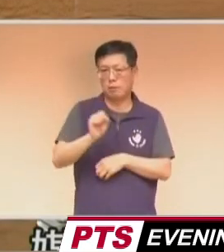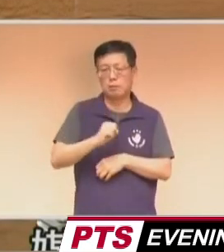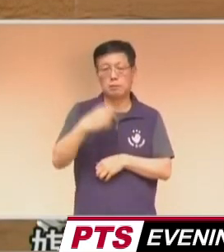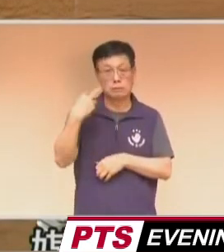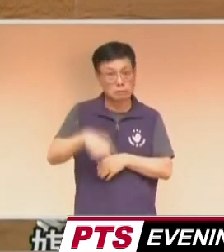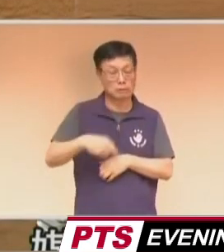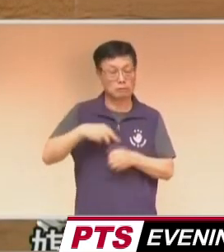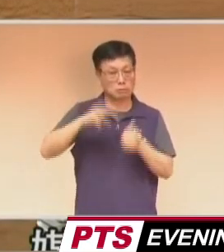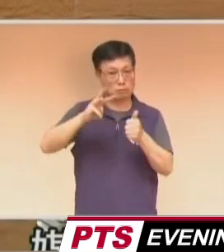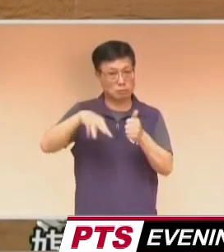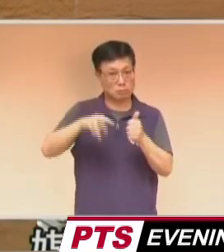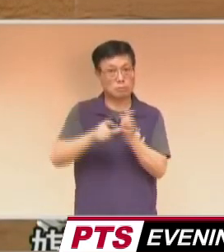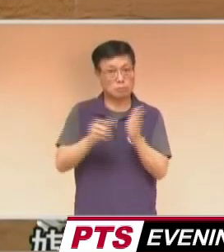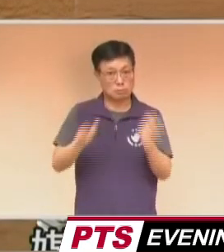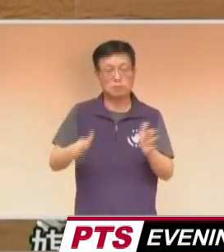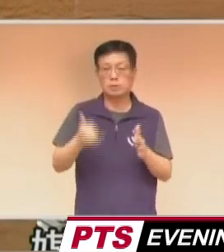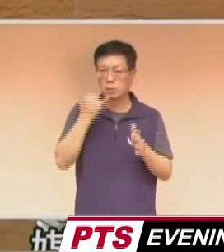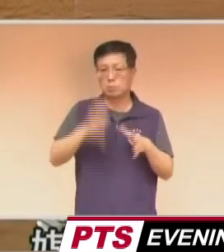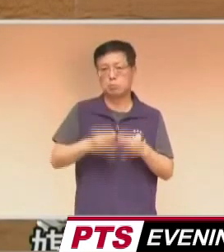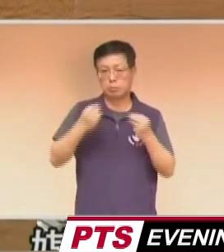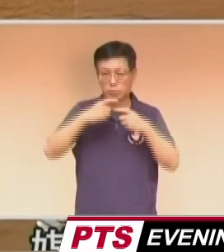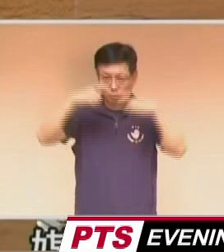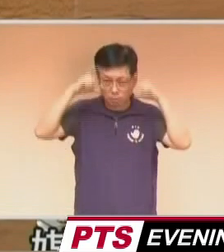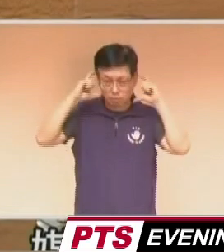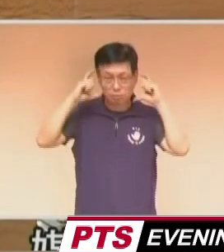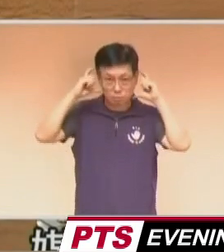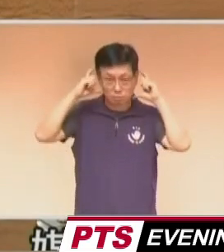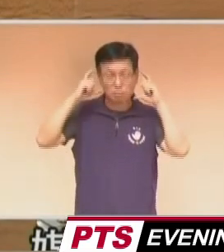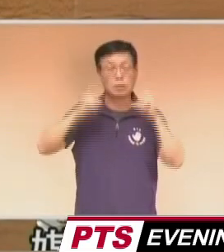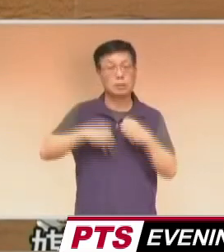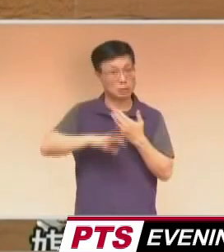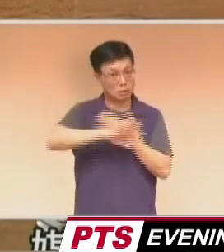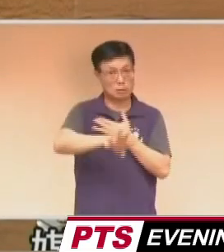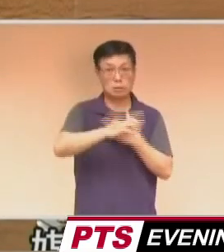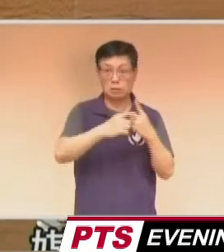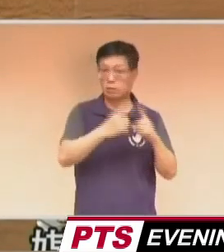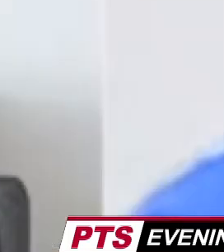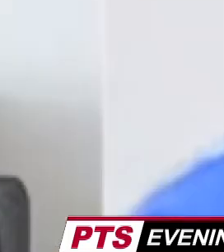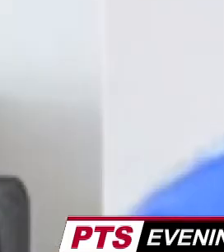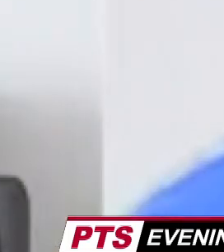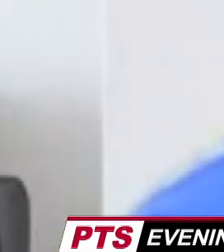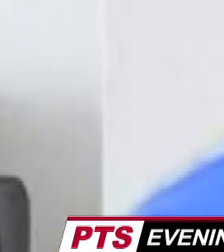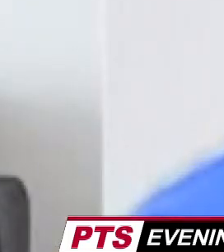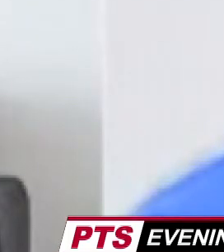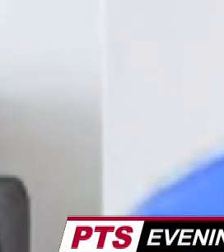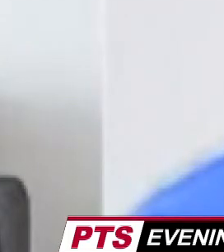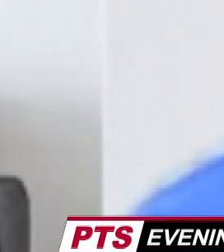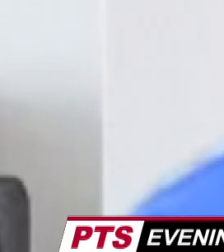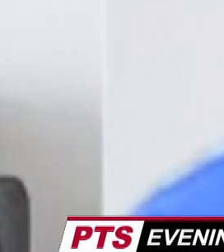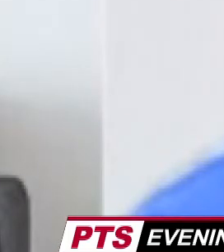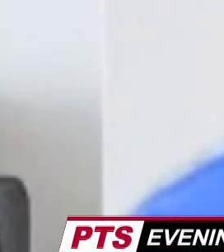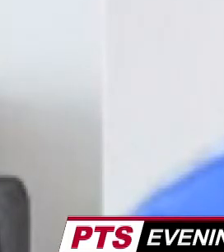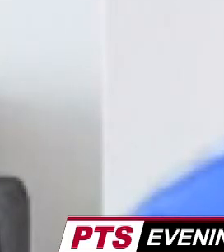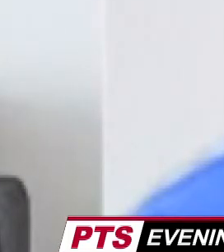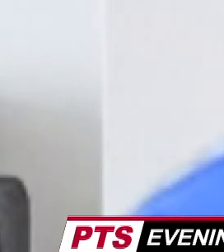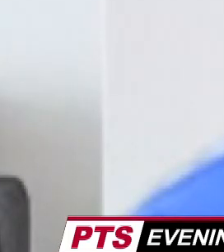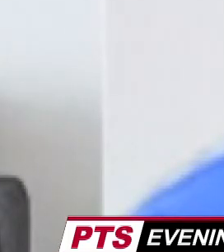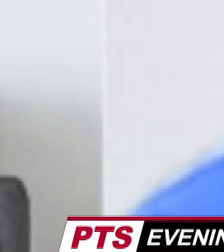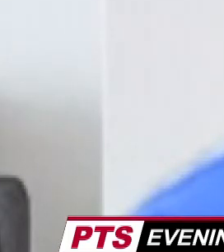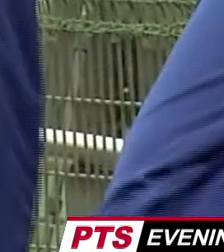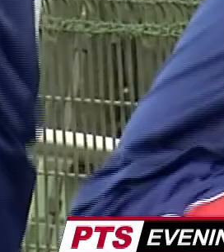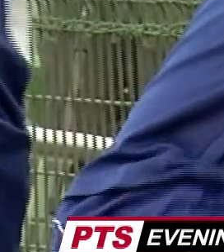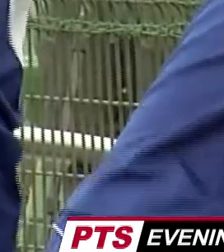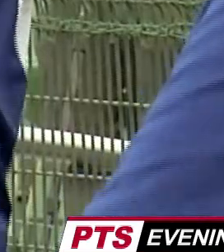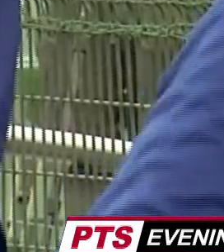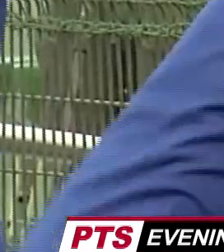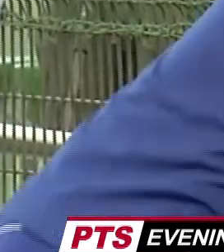训练的时候可以免戴口罩，但是其余的人员必须全程佩戴口罩。 吴思贤指出，确实担心疫情，而